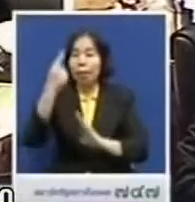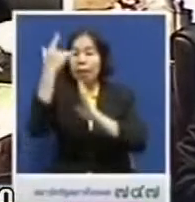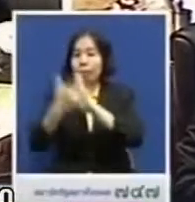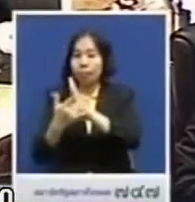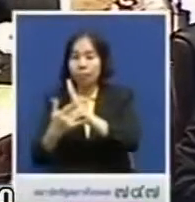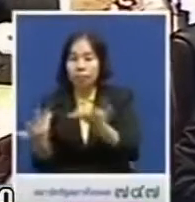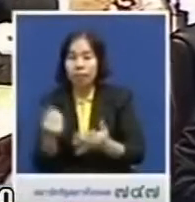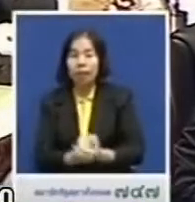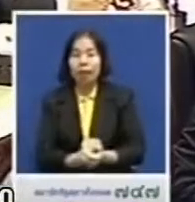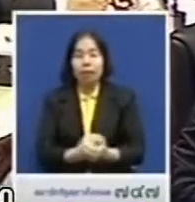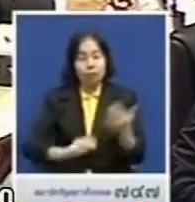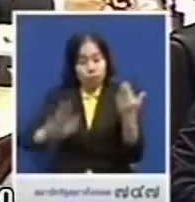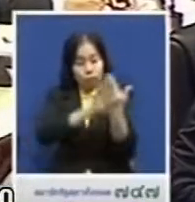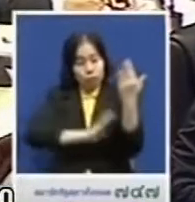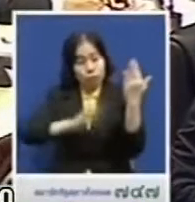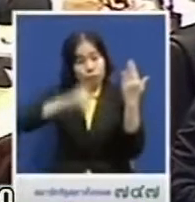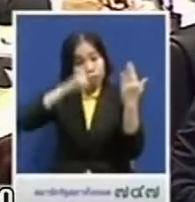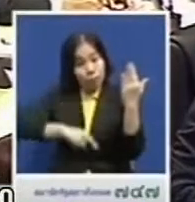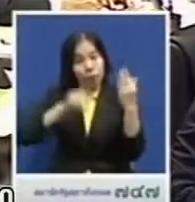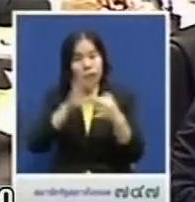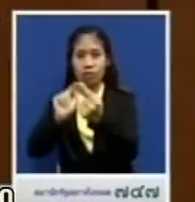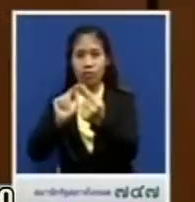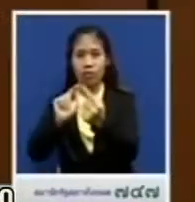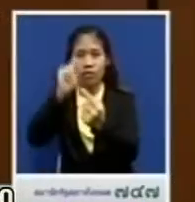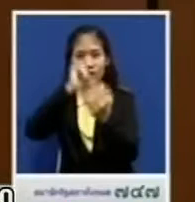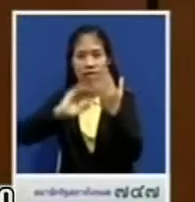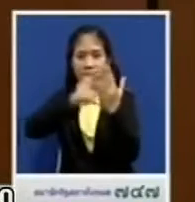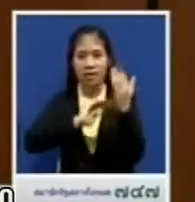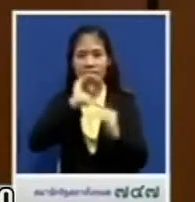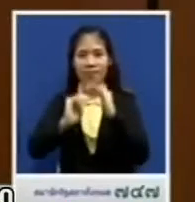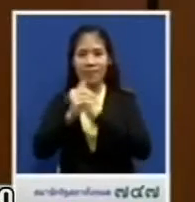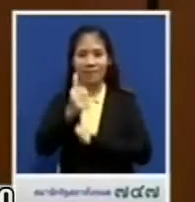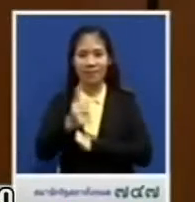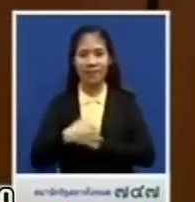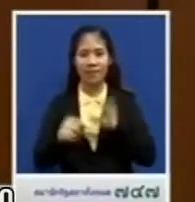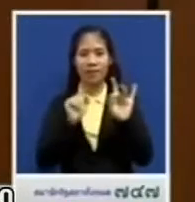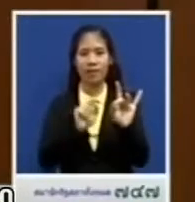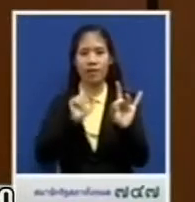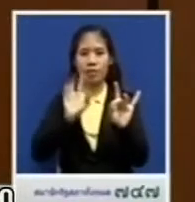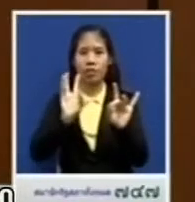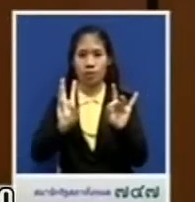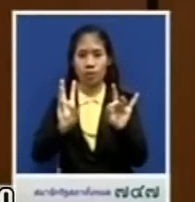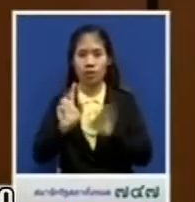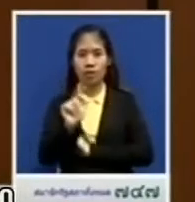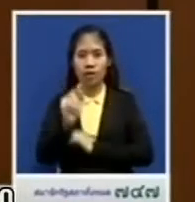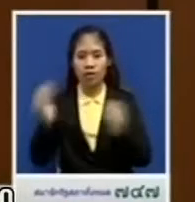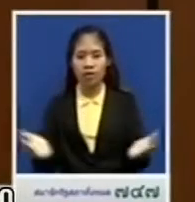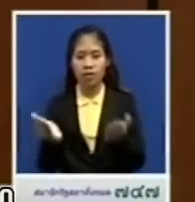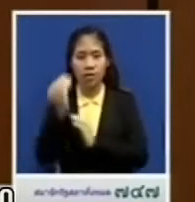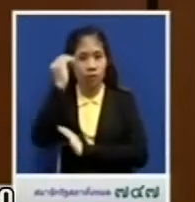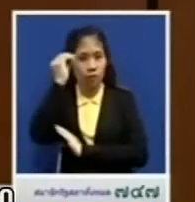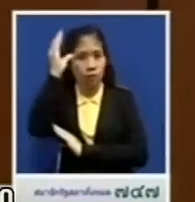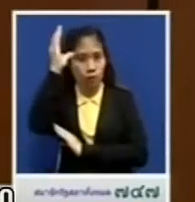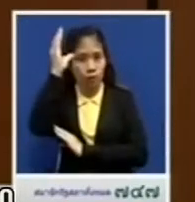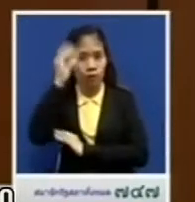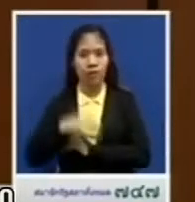บายเนี่ยนะครับผมไม่แน่ใจว่าฝ่ายค้านเนี่ยอ่านทำกันบ้านในส่วนของข้อมูลนโยบายของรัฐบาลมากี่มากน้อยแต่ถ้าอ่านมาม